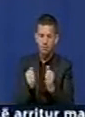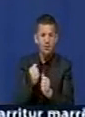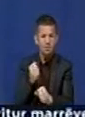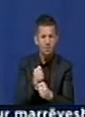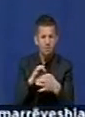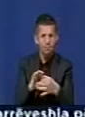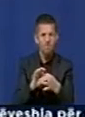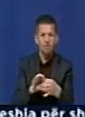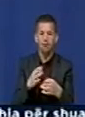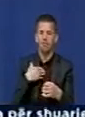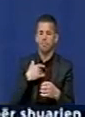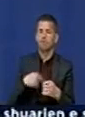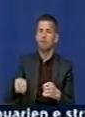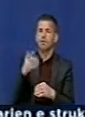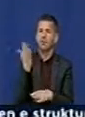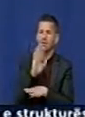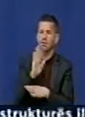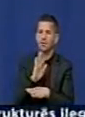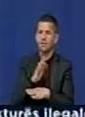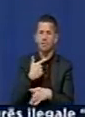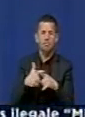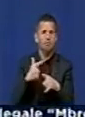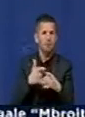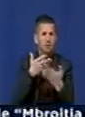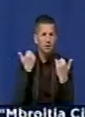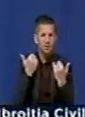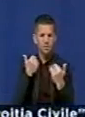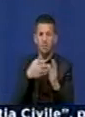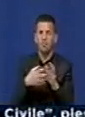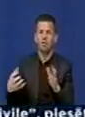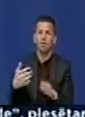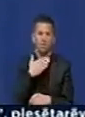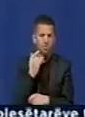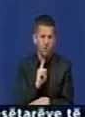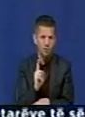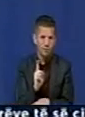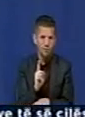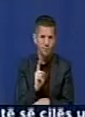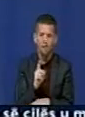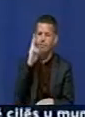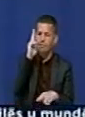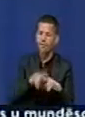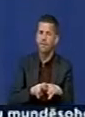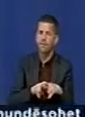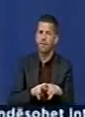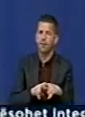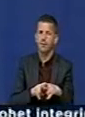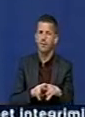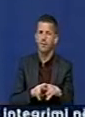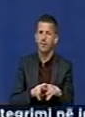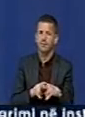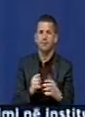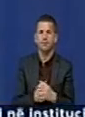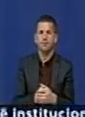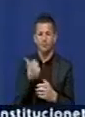tillë, mendoj që ne si deputet nuk kemi asnjë arsye që ta prolongojmë atutje këtë çështje, të vendosëm për këtë çështje në mënyrë që